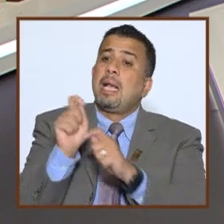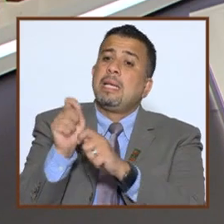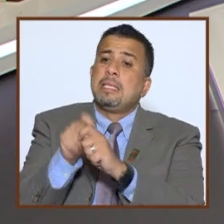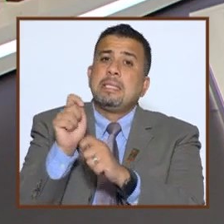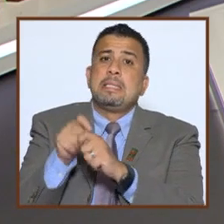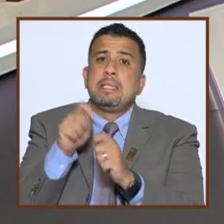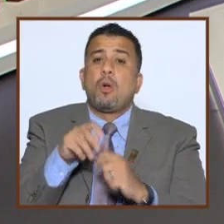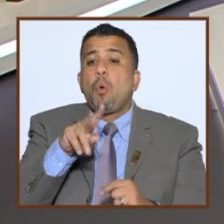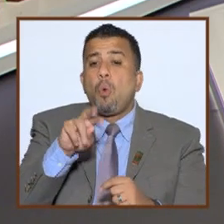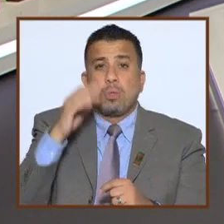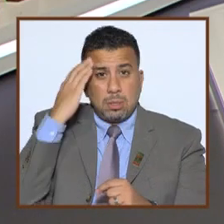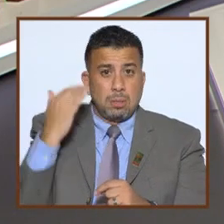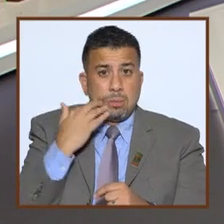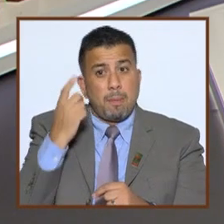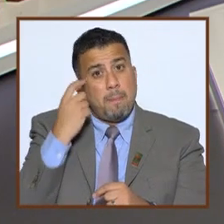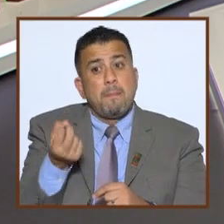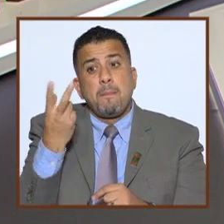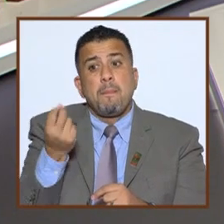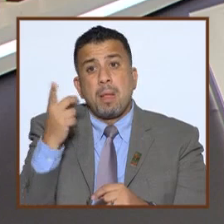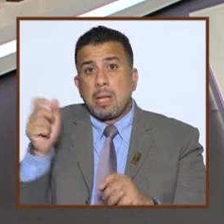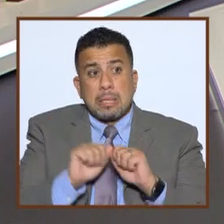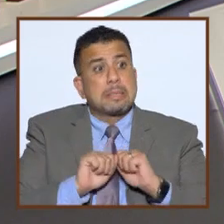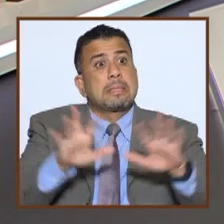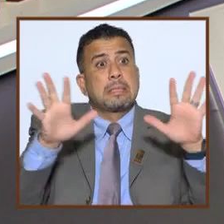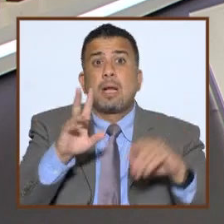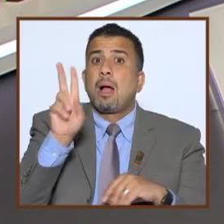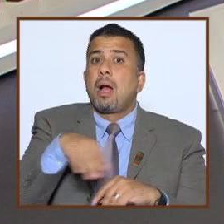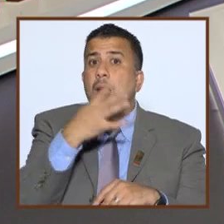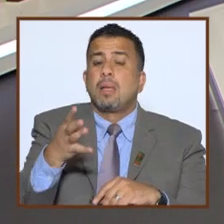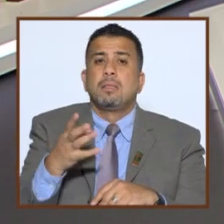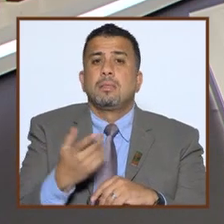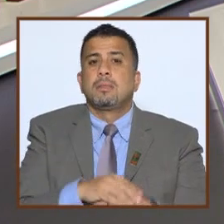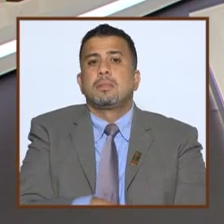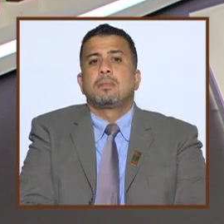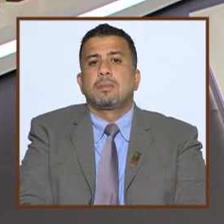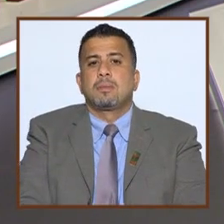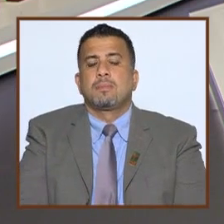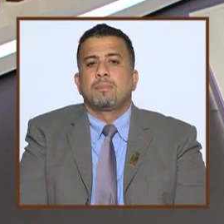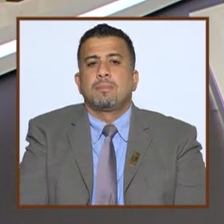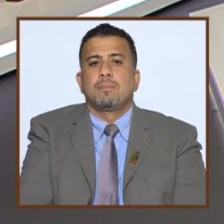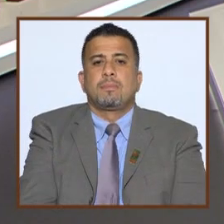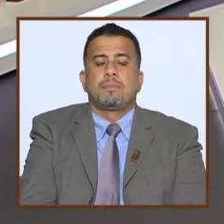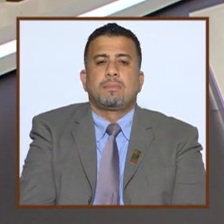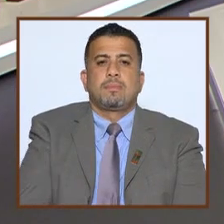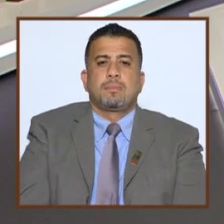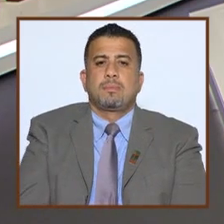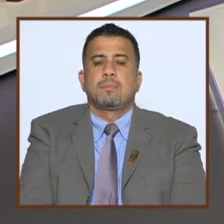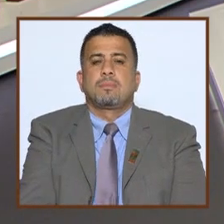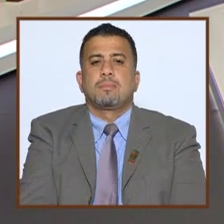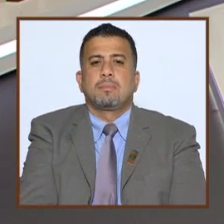هذا الشيء حرام انا بقولها بهذا الشكل بس هي بتقول هذا كله من كلامك